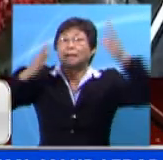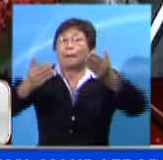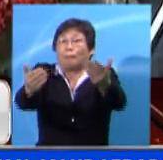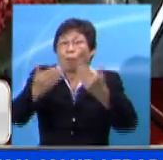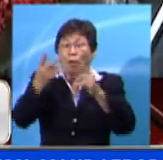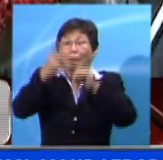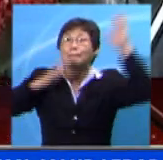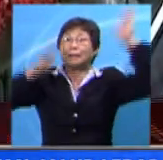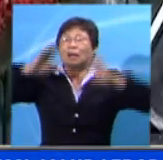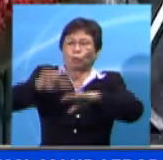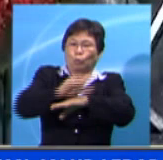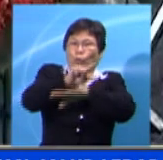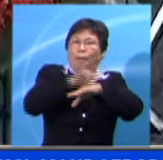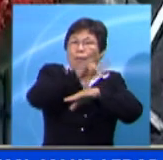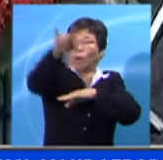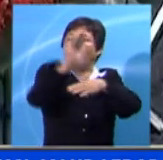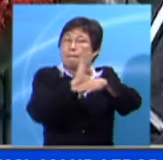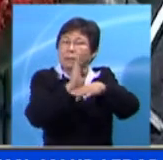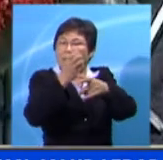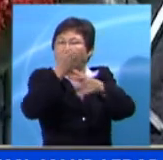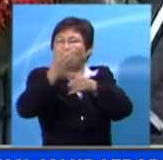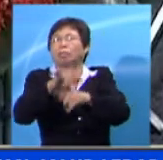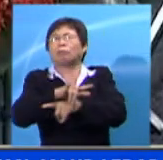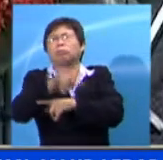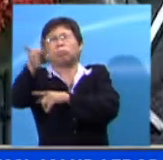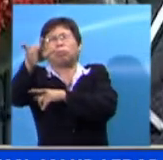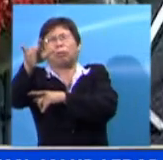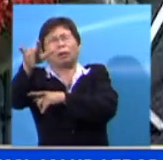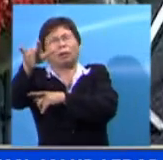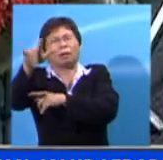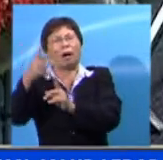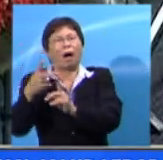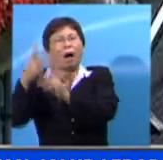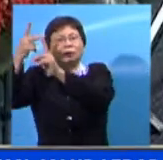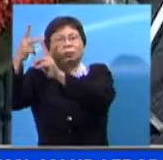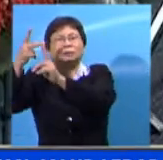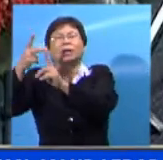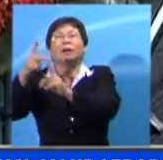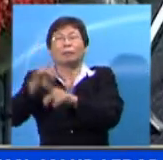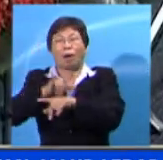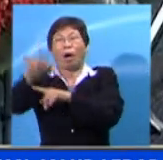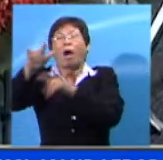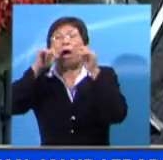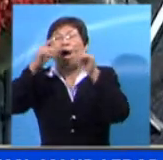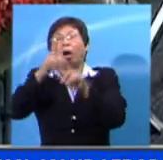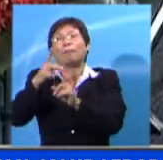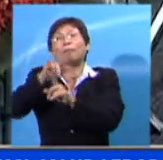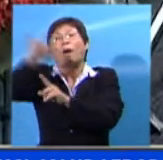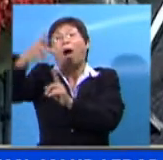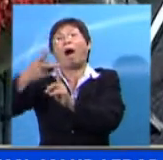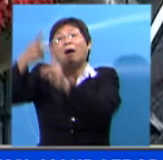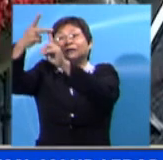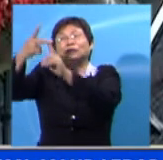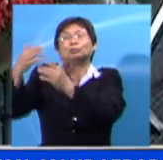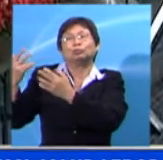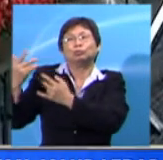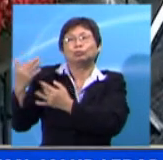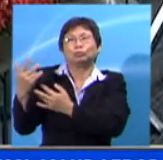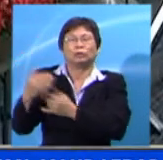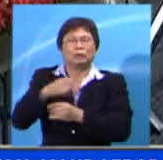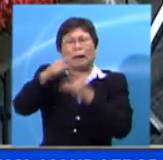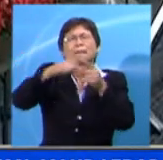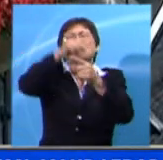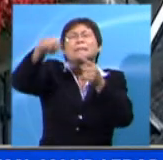sama ada menggunakan penerbangan komersial ataupun penerbangan awam ataupun penerbangan khas nanti tentang